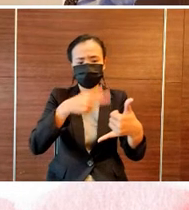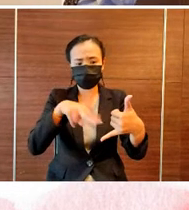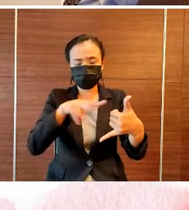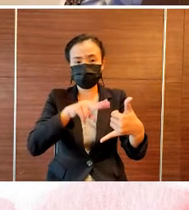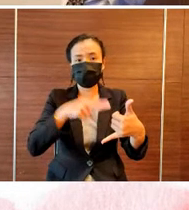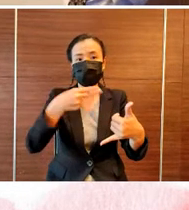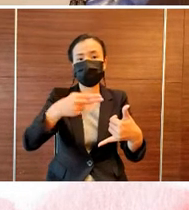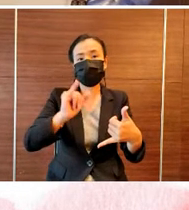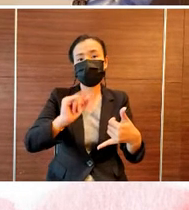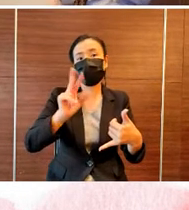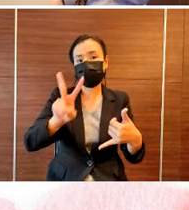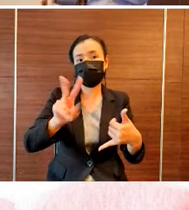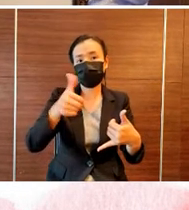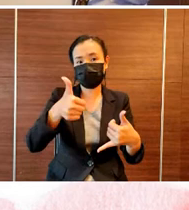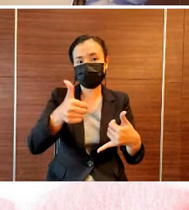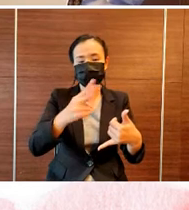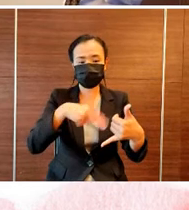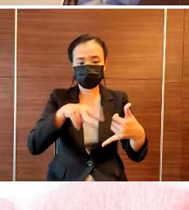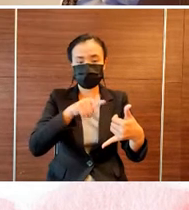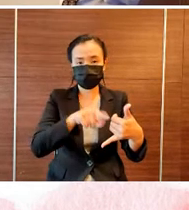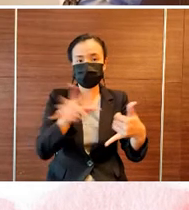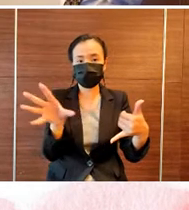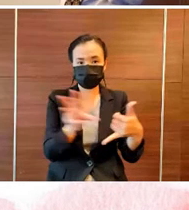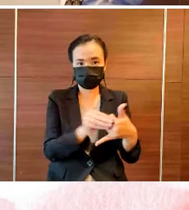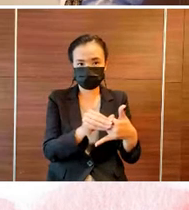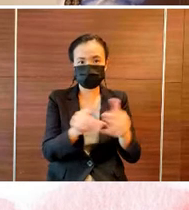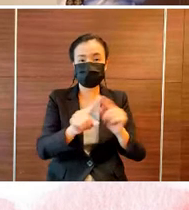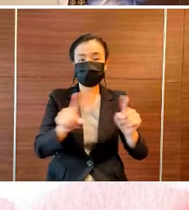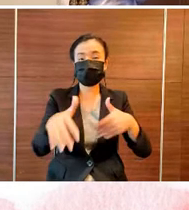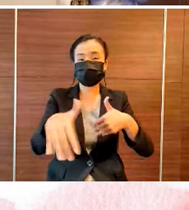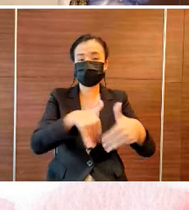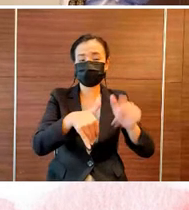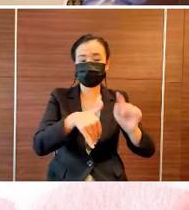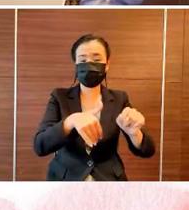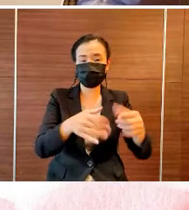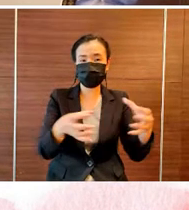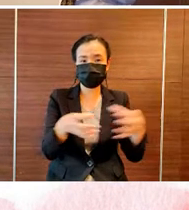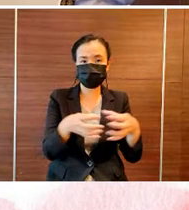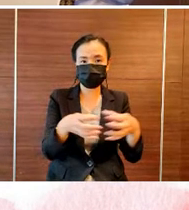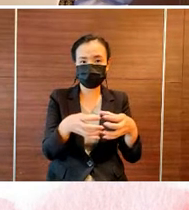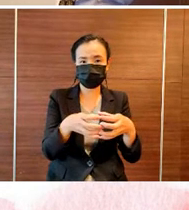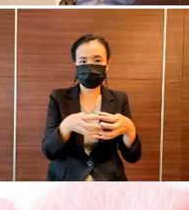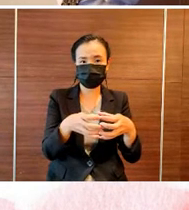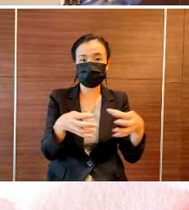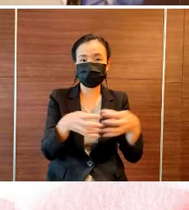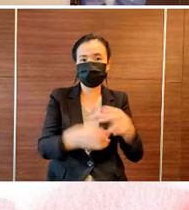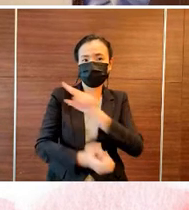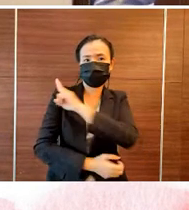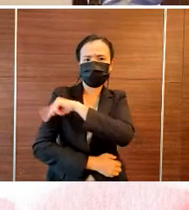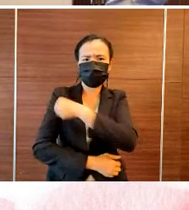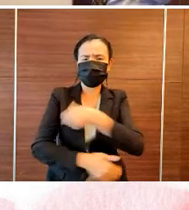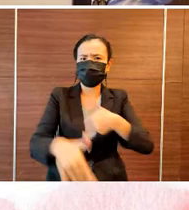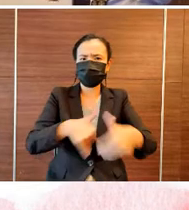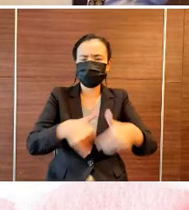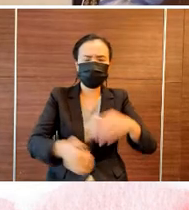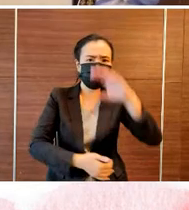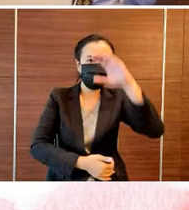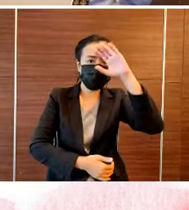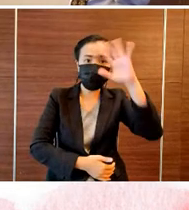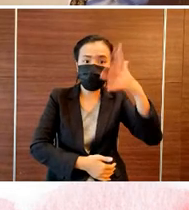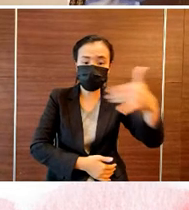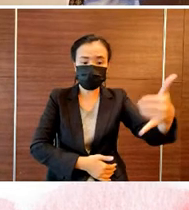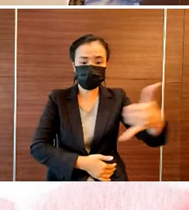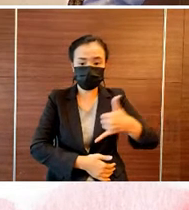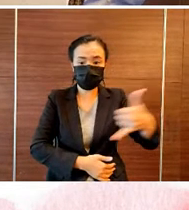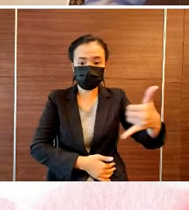HIV เป็นเอ็นเอฟเซนตรวจเจอก็บอกว่าติดเชื้อนะแต่ว่าคนเหล่านี้นะในกลุ่มในคลินิกชุมชนนั้นไม่มีอาการอะไรเลยเดินเข้ามานะ